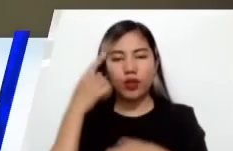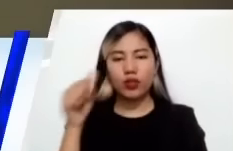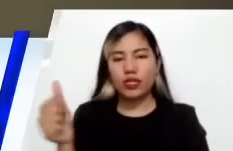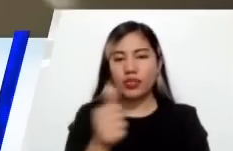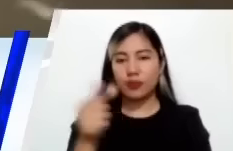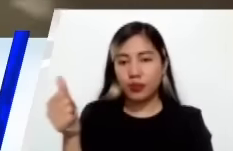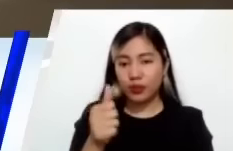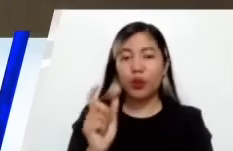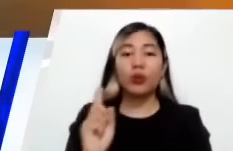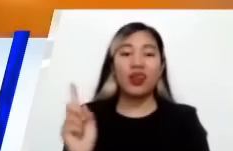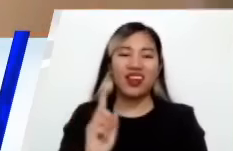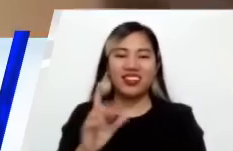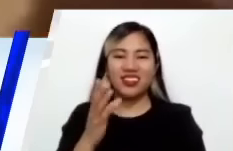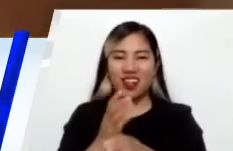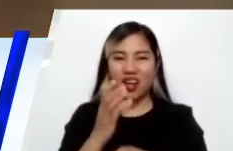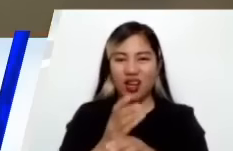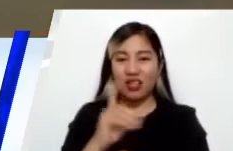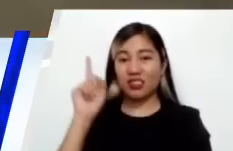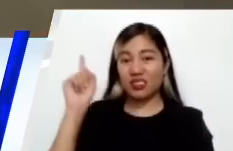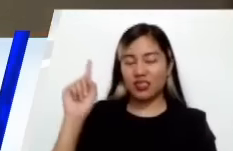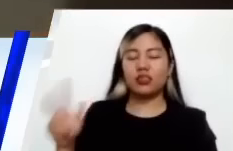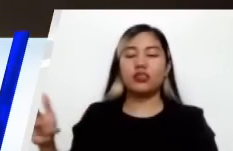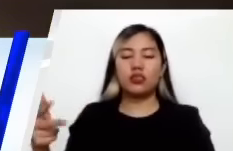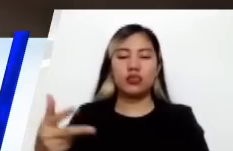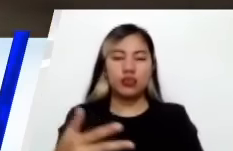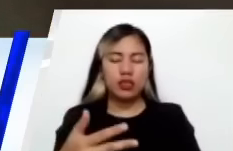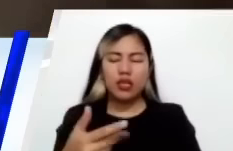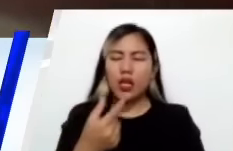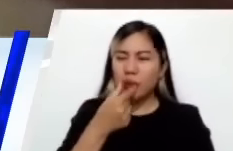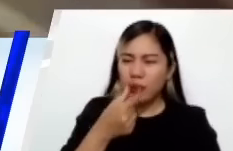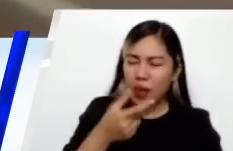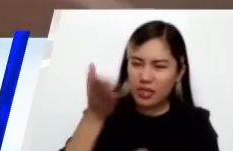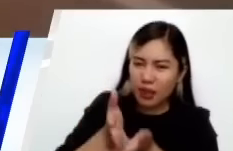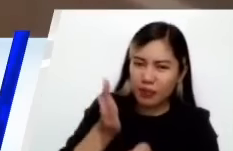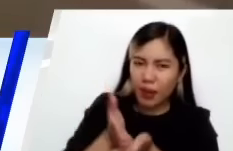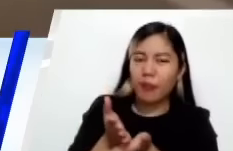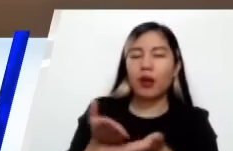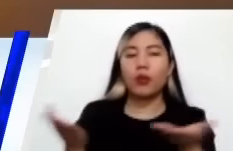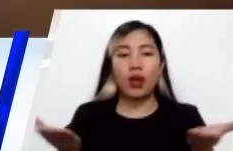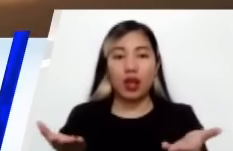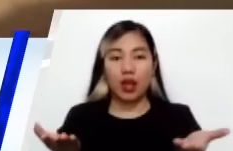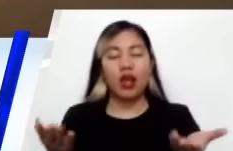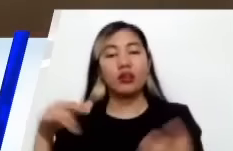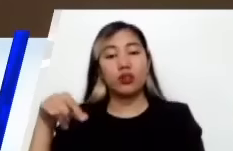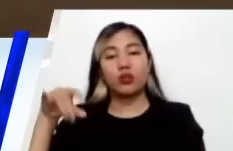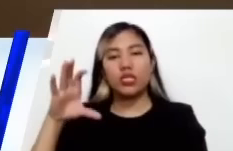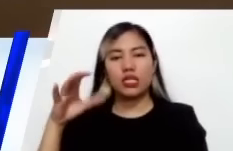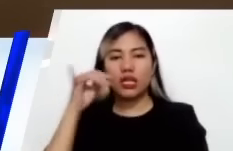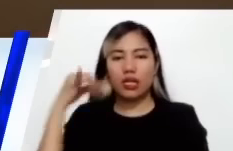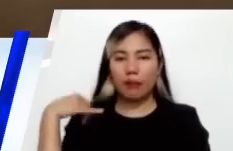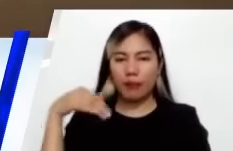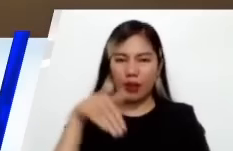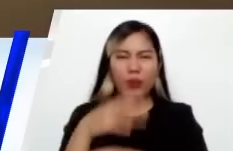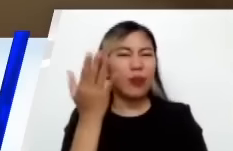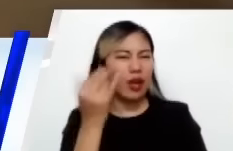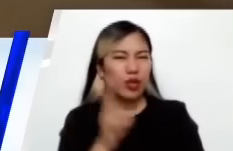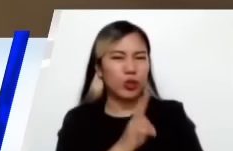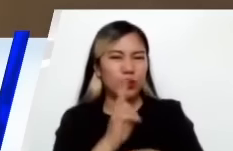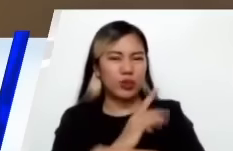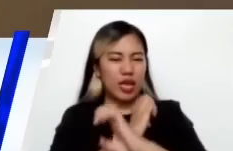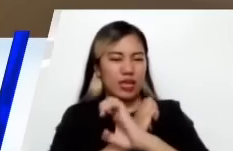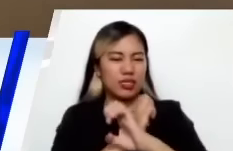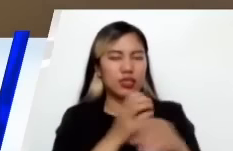ito matapos nitong dumaan sa EDSA Busway sa Main Avenue Station sa Quezon City kagabi. Pero kahit dumami na ang mga enforcer